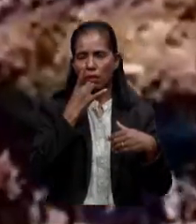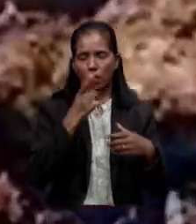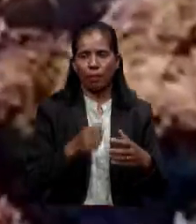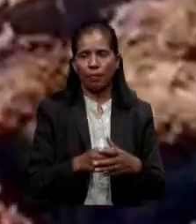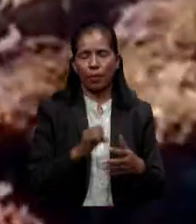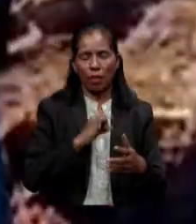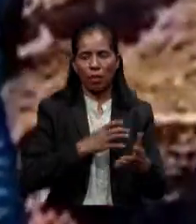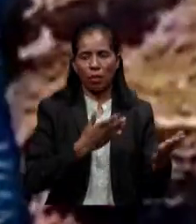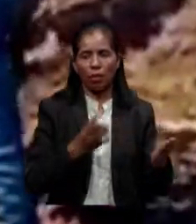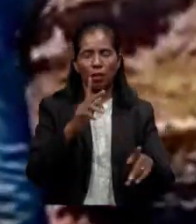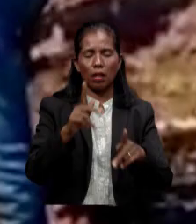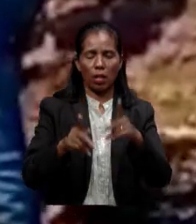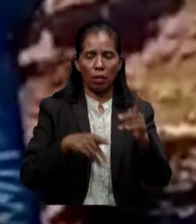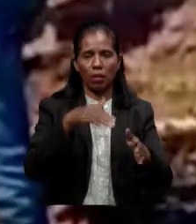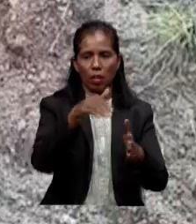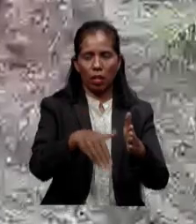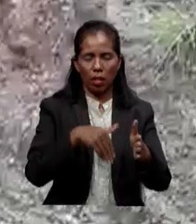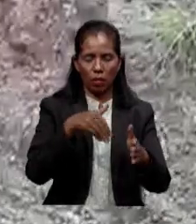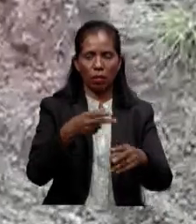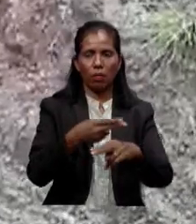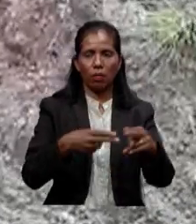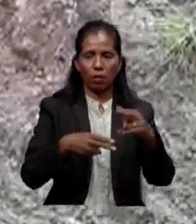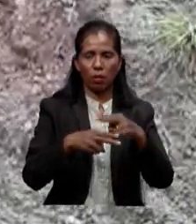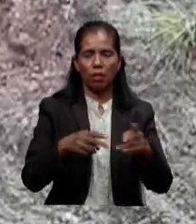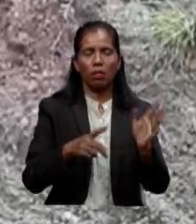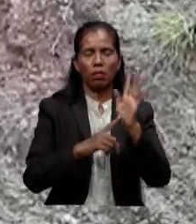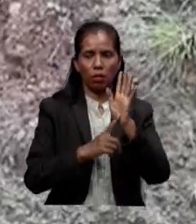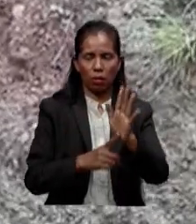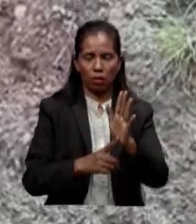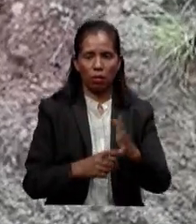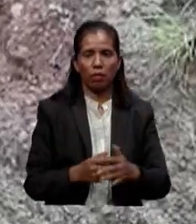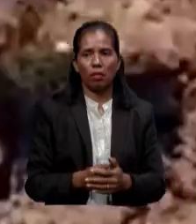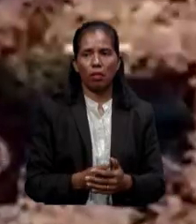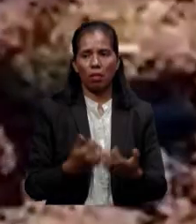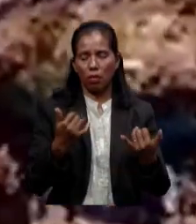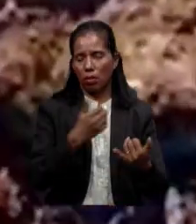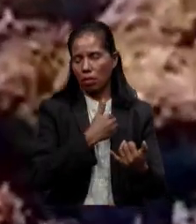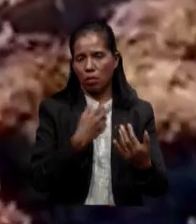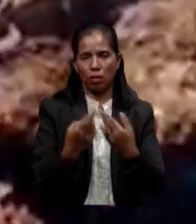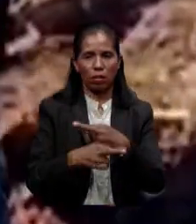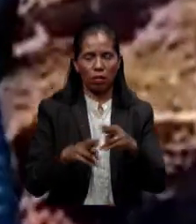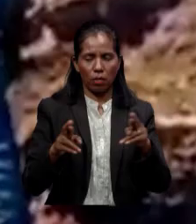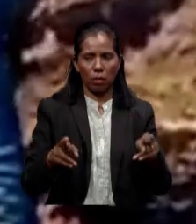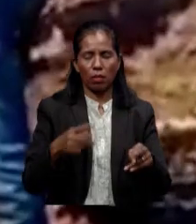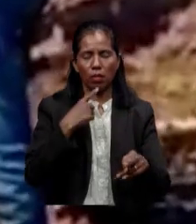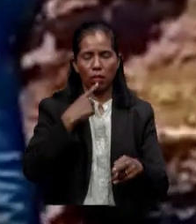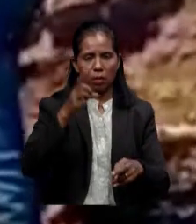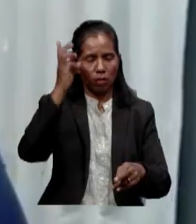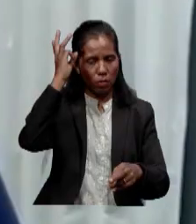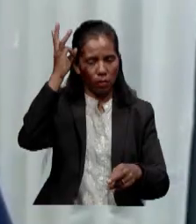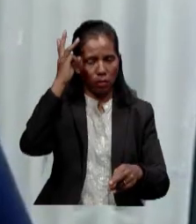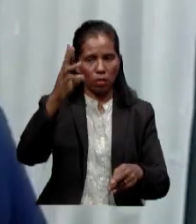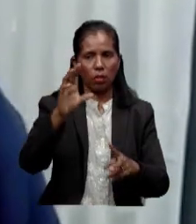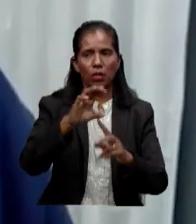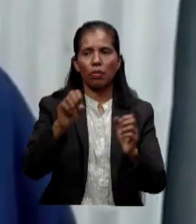ulur komandan make heradet ke duni holiman. Ia rela tahu nama ibu ya agora sirap kita resultat. Hatamba preokupa saune sef suku